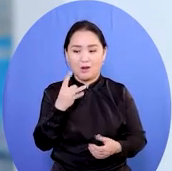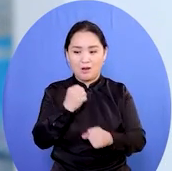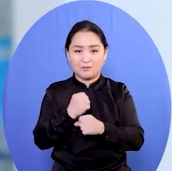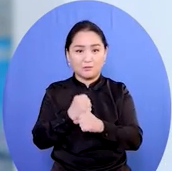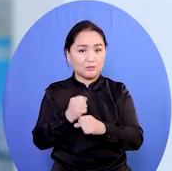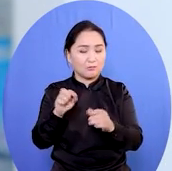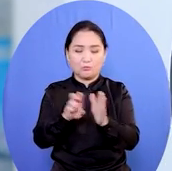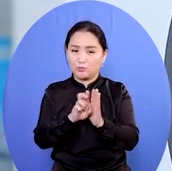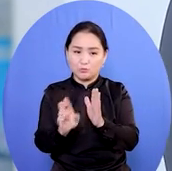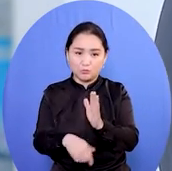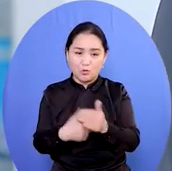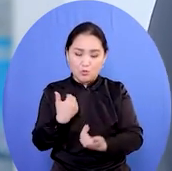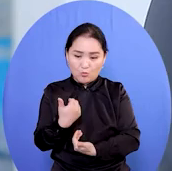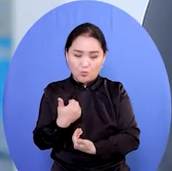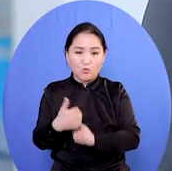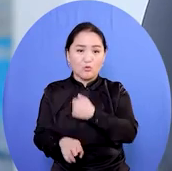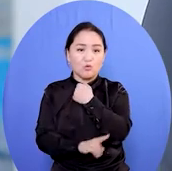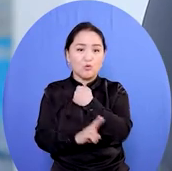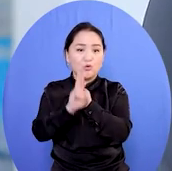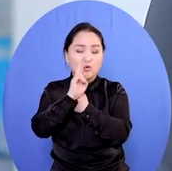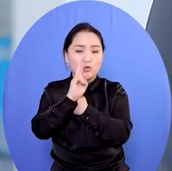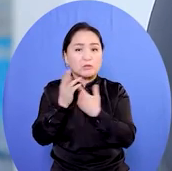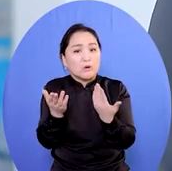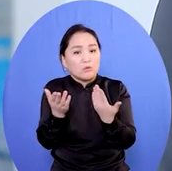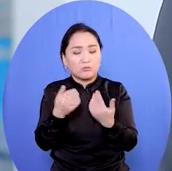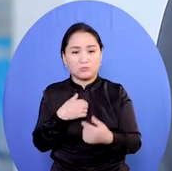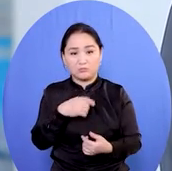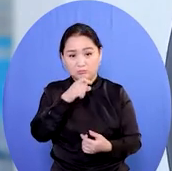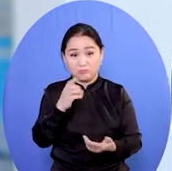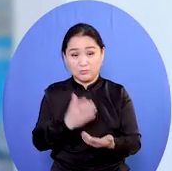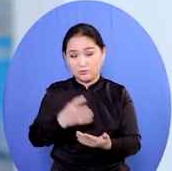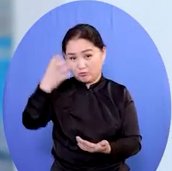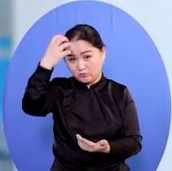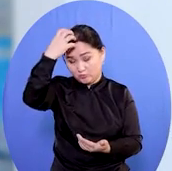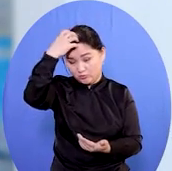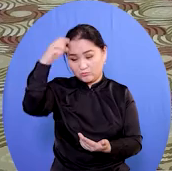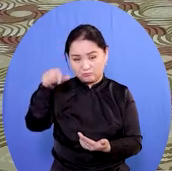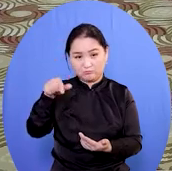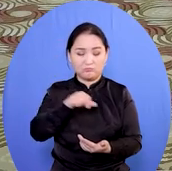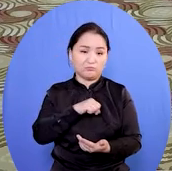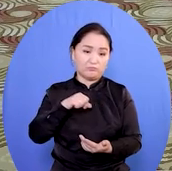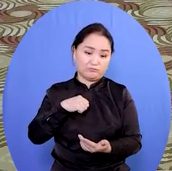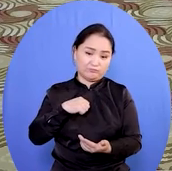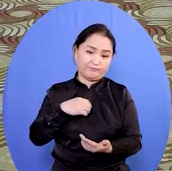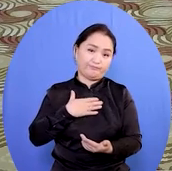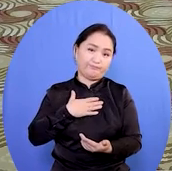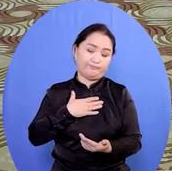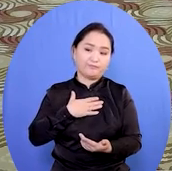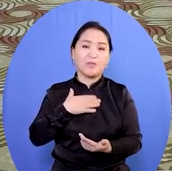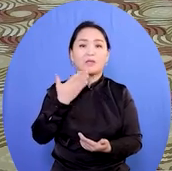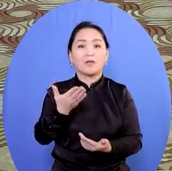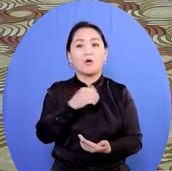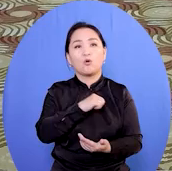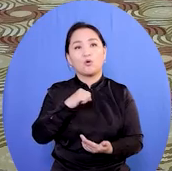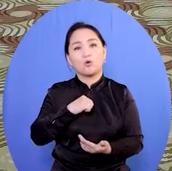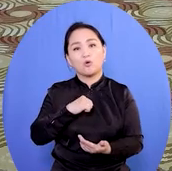ажиллах боломжгүй өнөөдөр хүүхдийнхээ өдрийн хоолыг яа гэж байгаа хэрэг бол байна шүү дээ. Тэгэхээр бид нар тэрэнд бол төр бол бид нар тэрийг одоо мэдээж те та